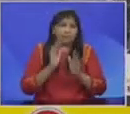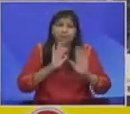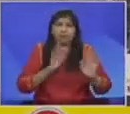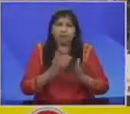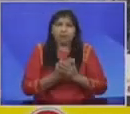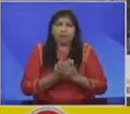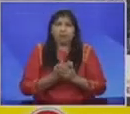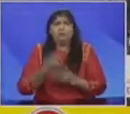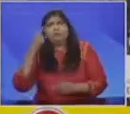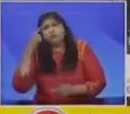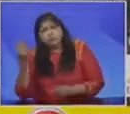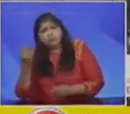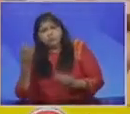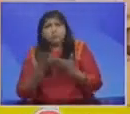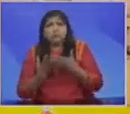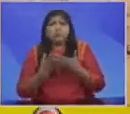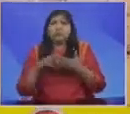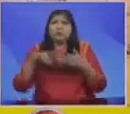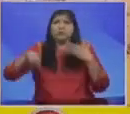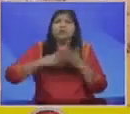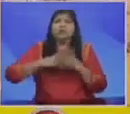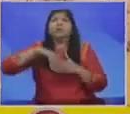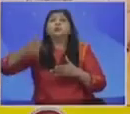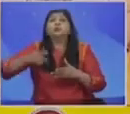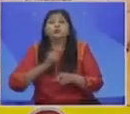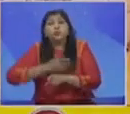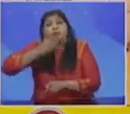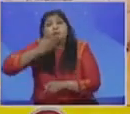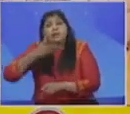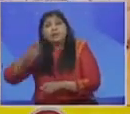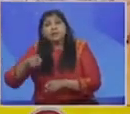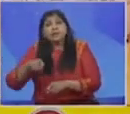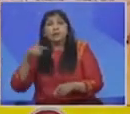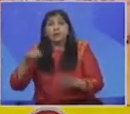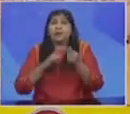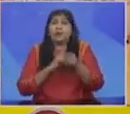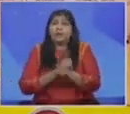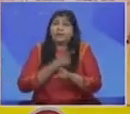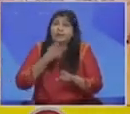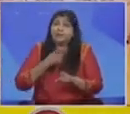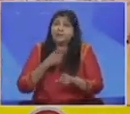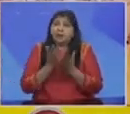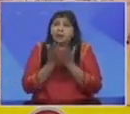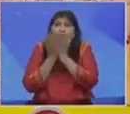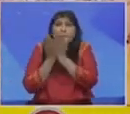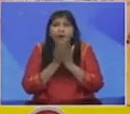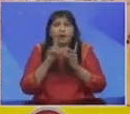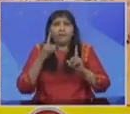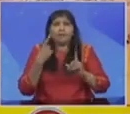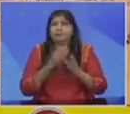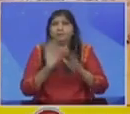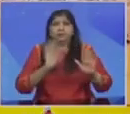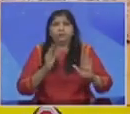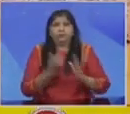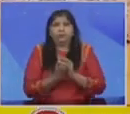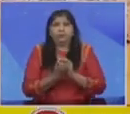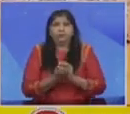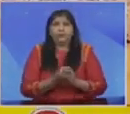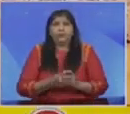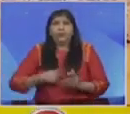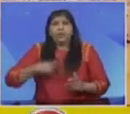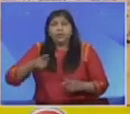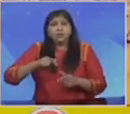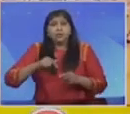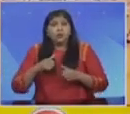कुछ सोचते हैं कि दूसरों को कुछ सिखाने के लिए आपका टीचर होना जरूरी है। इस सोच को